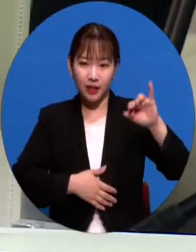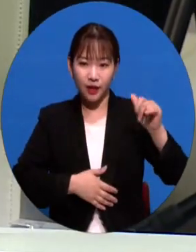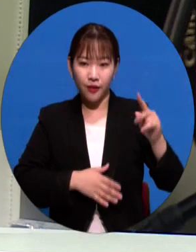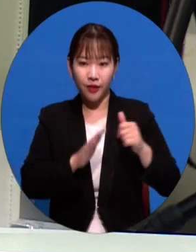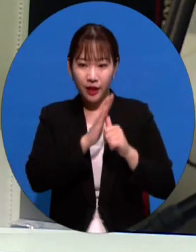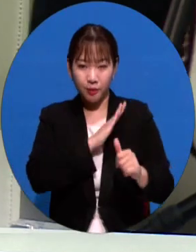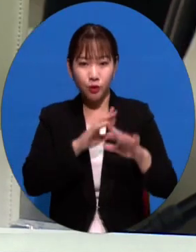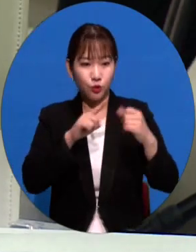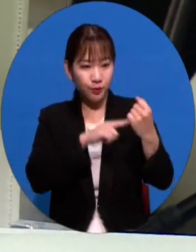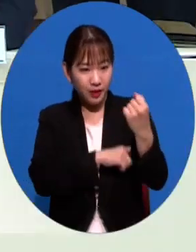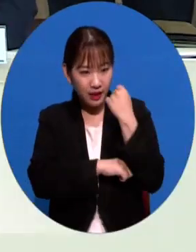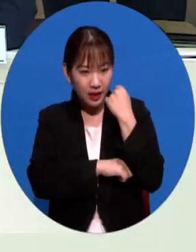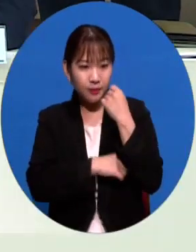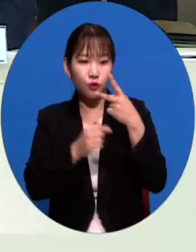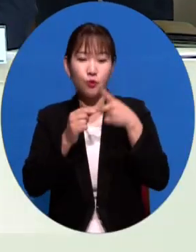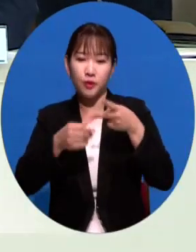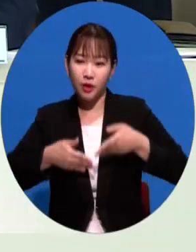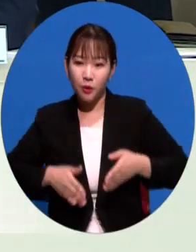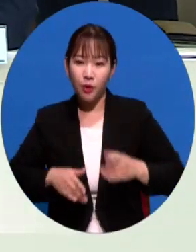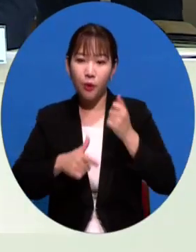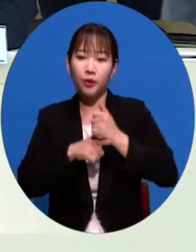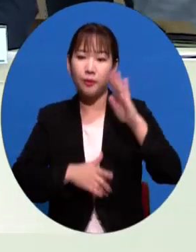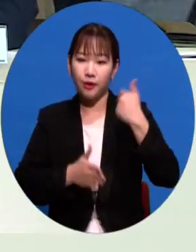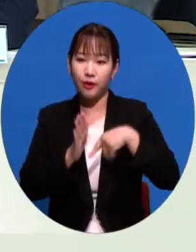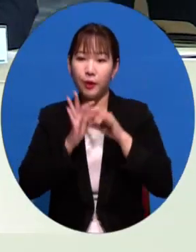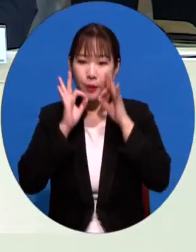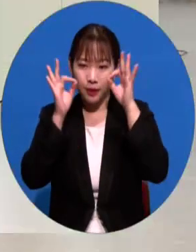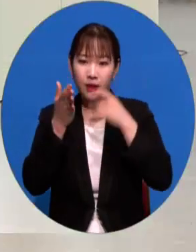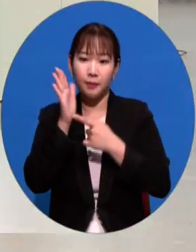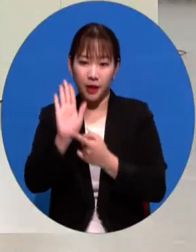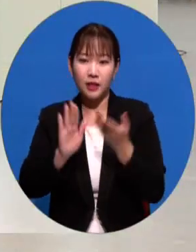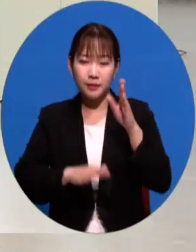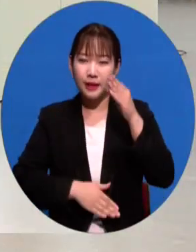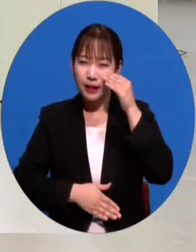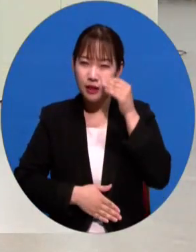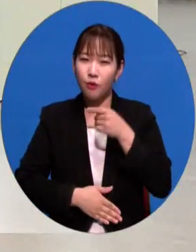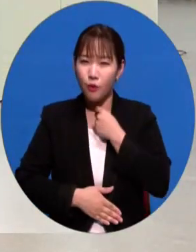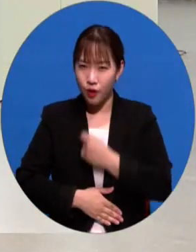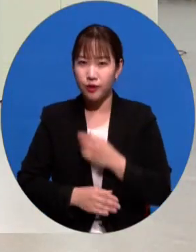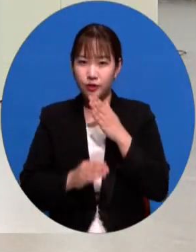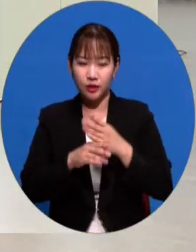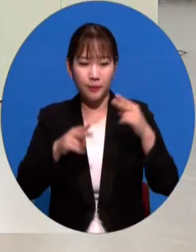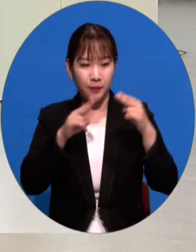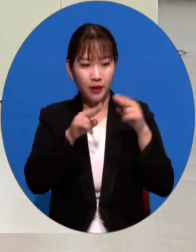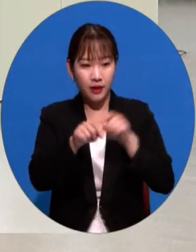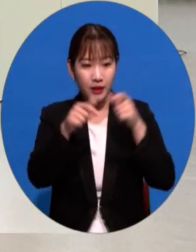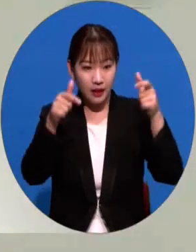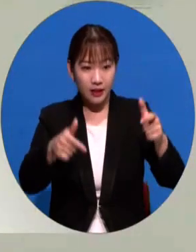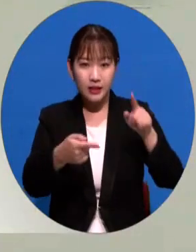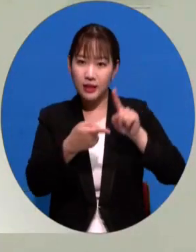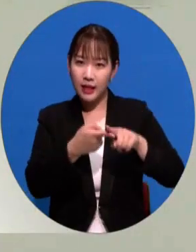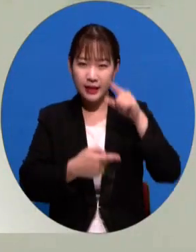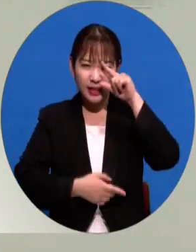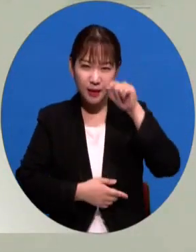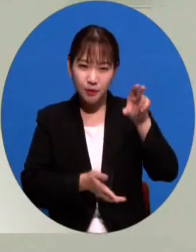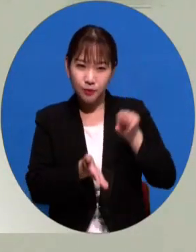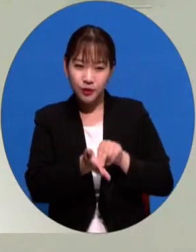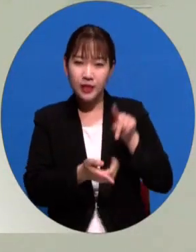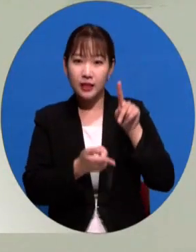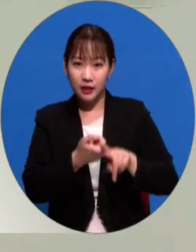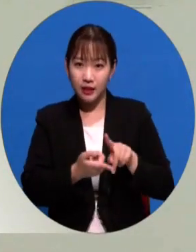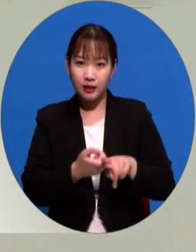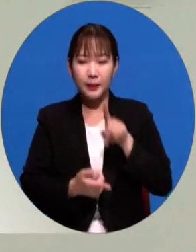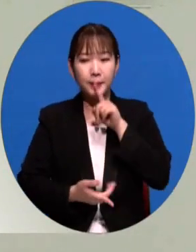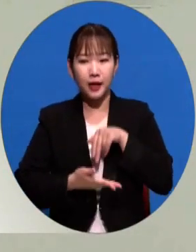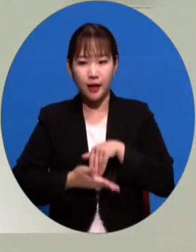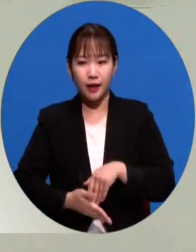고향이 호남이 될 수 있도록 노력하겠다고 말했지만 간절히 원하고 있다는 반도체 특화단지 조성과 같은 민감한 현안에